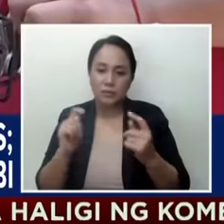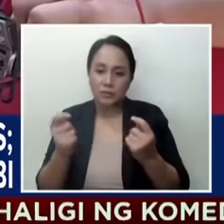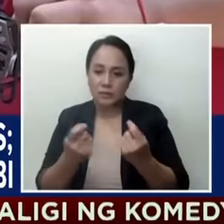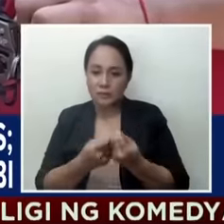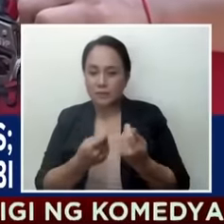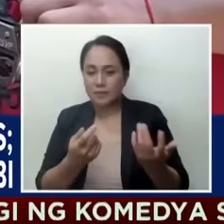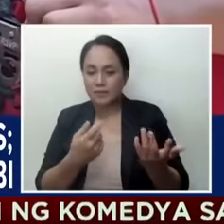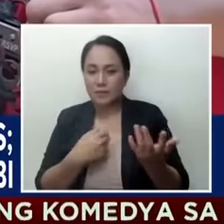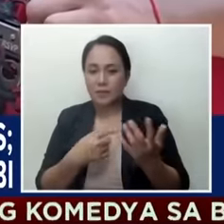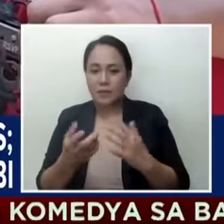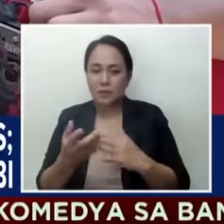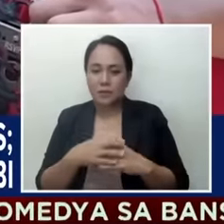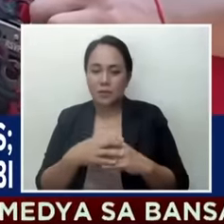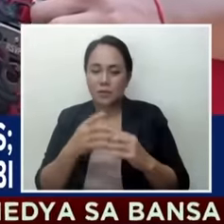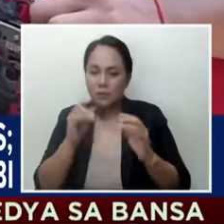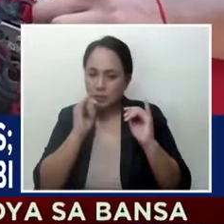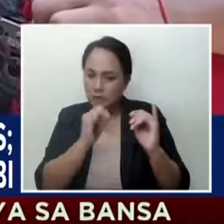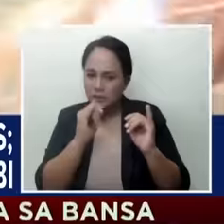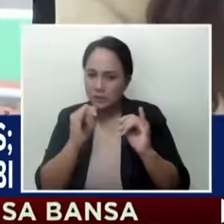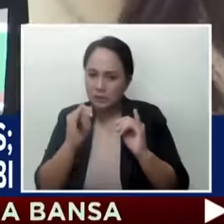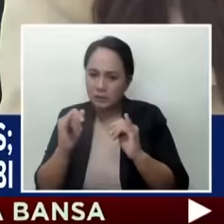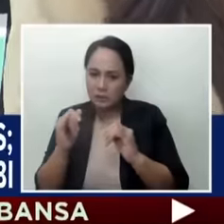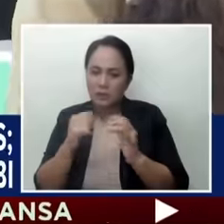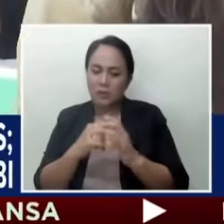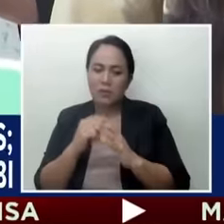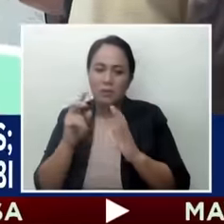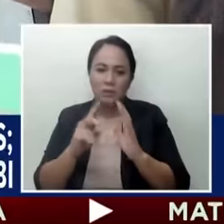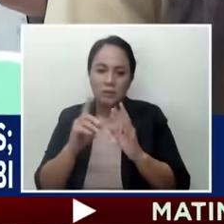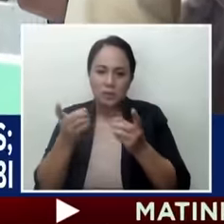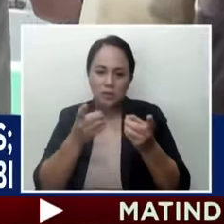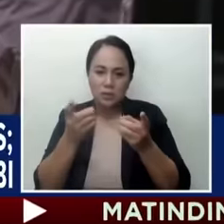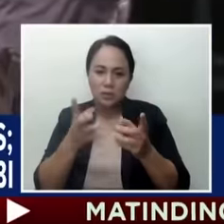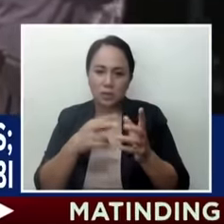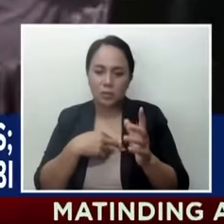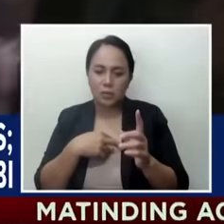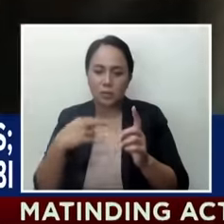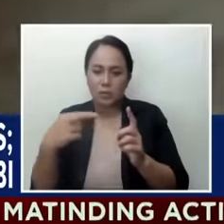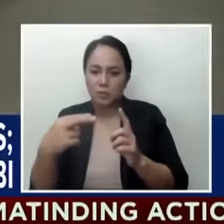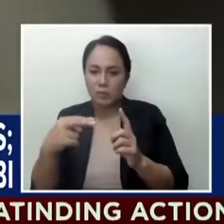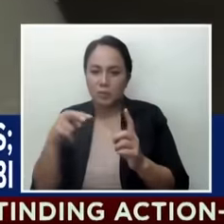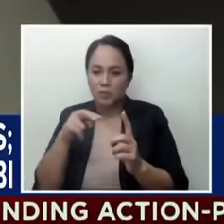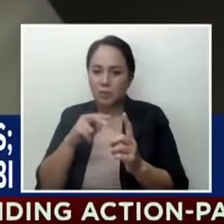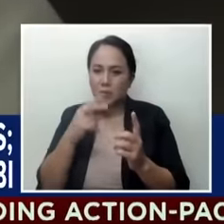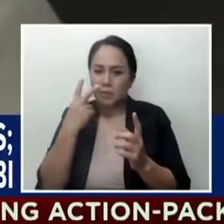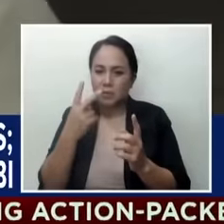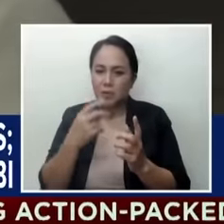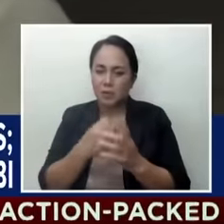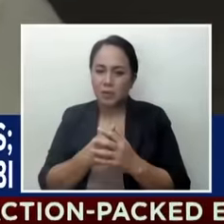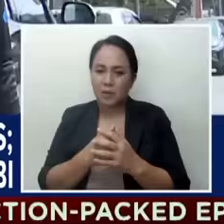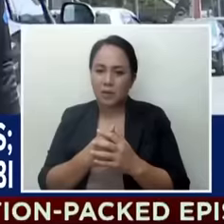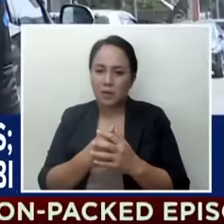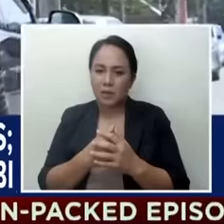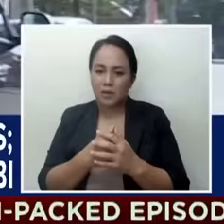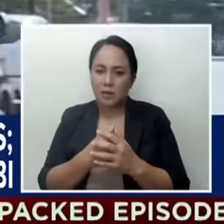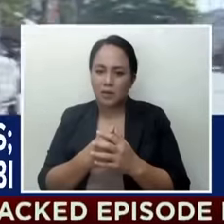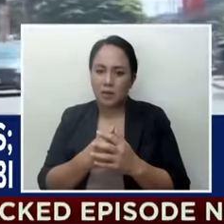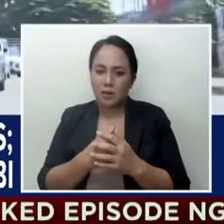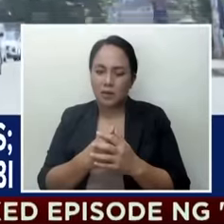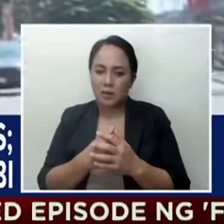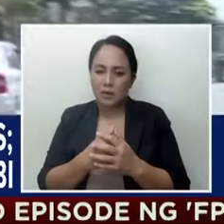yun. Nagbibilin sa stunt at camera directors kung anong angulo ng camera. Ayun, po, pagkabutukan, mag-react sa